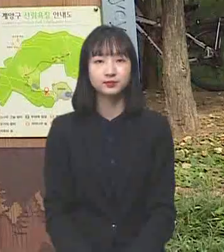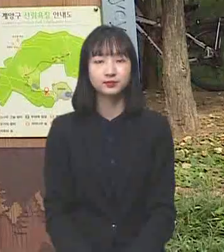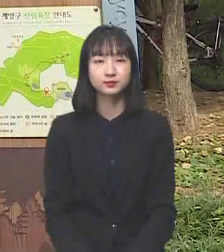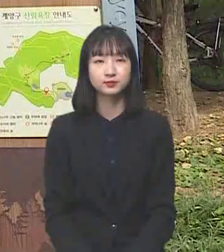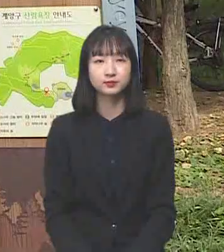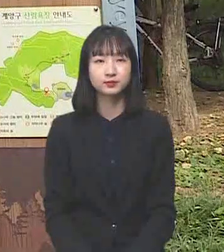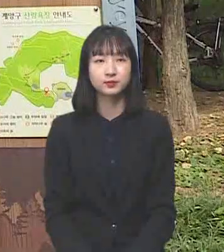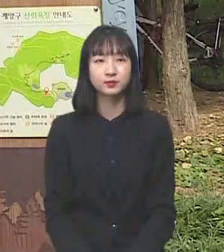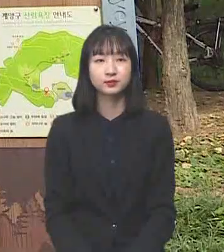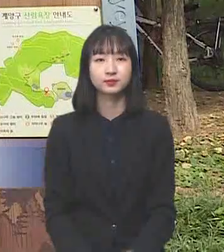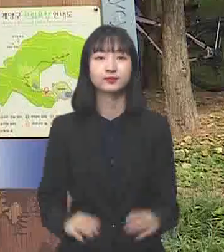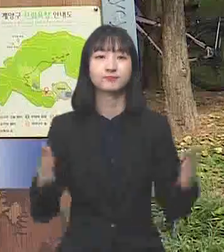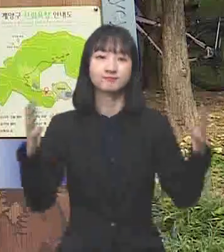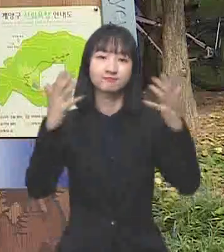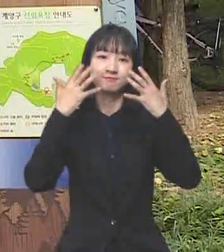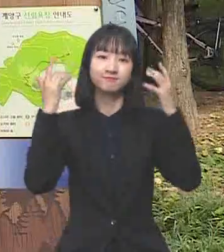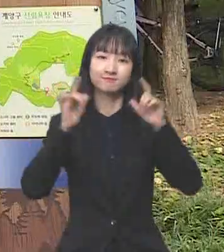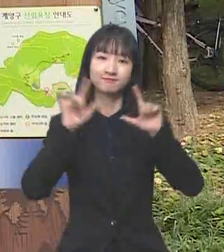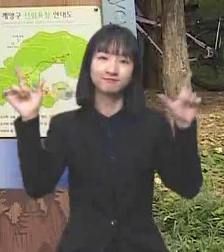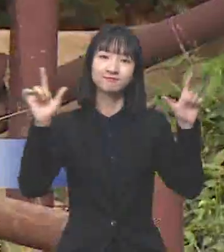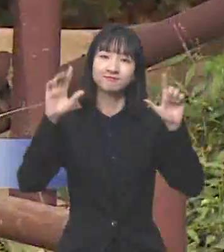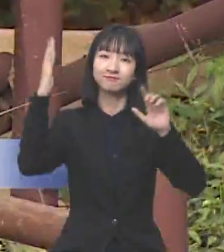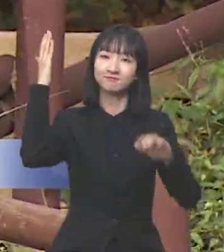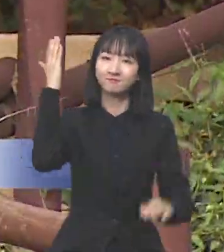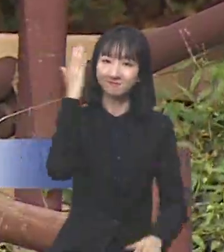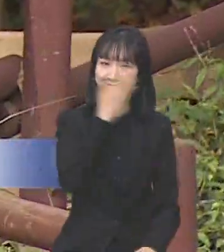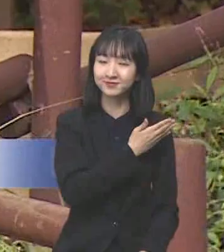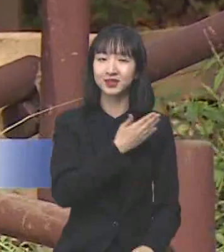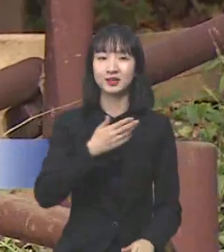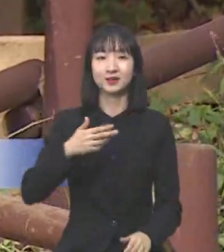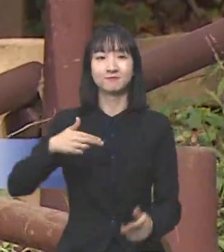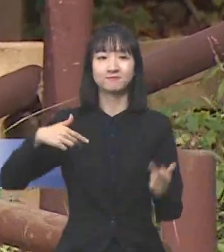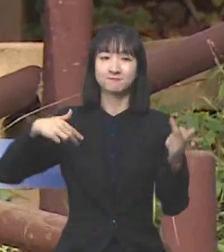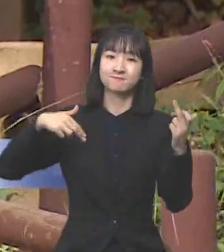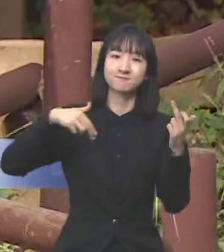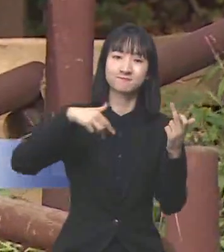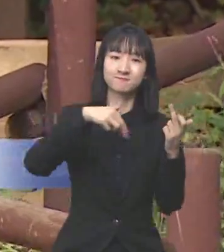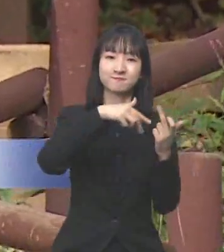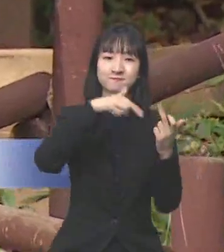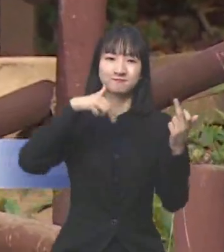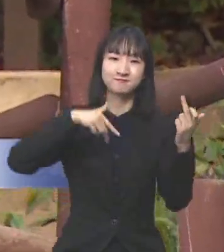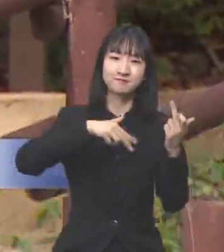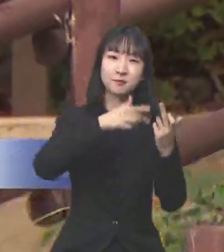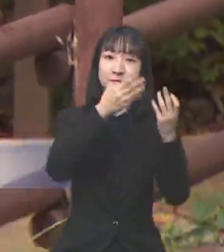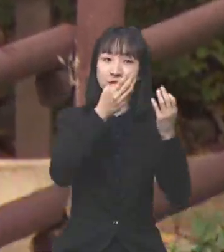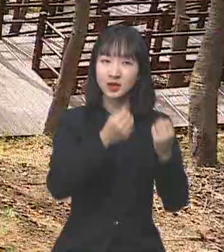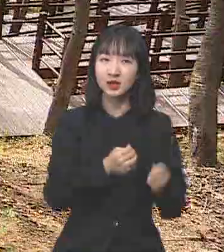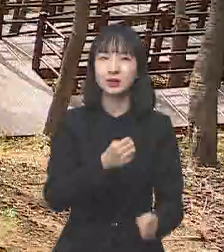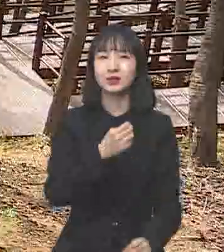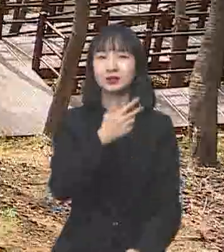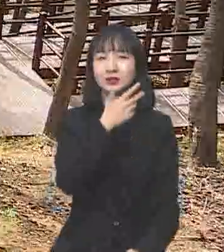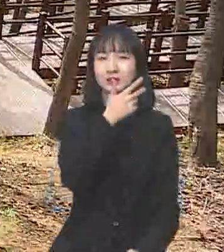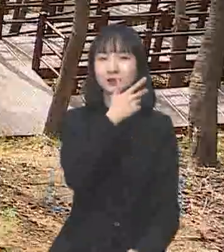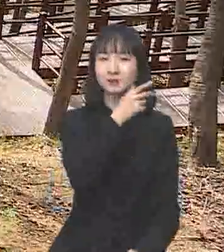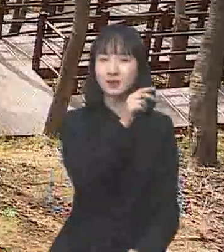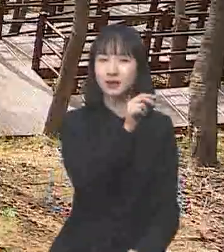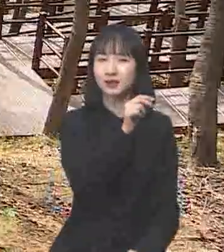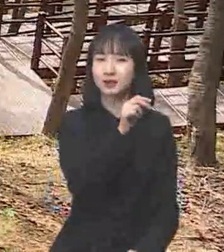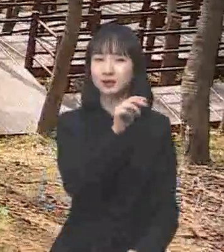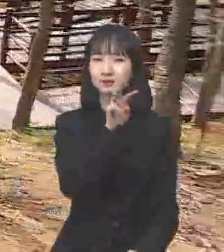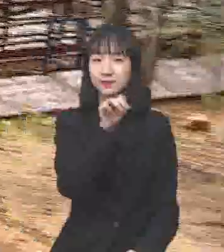청명한 가을 날씨 쏙 등산객들이 부지런히 산을 오릅니다 7만여 제군 m 규모의 계양산